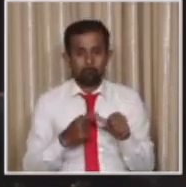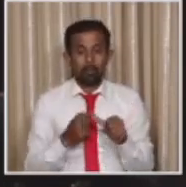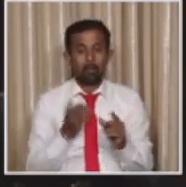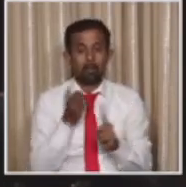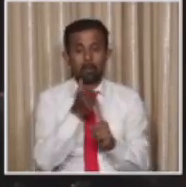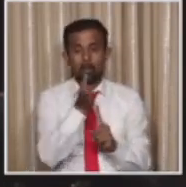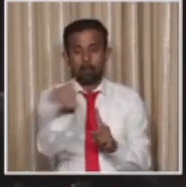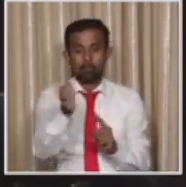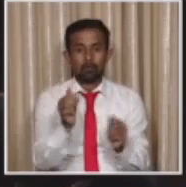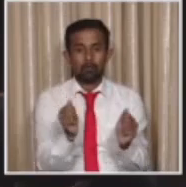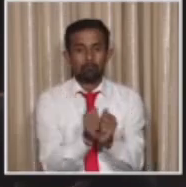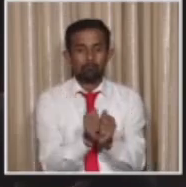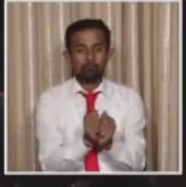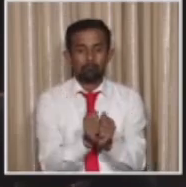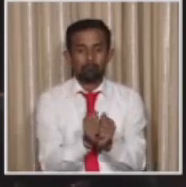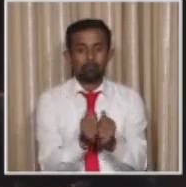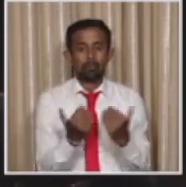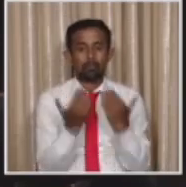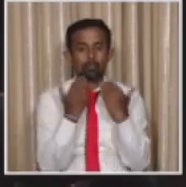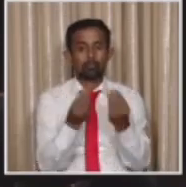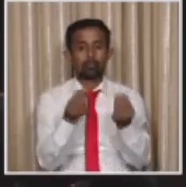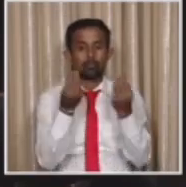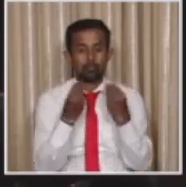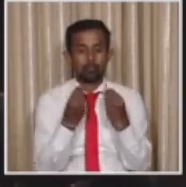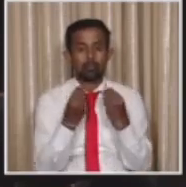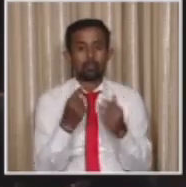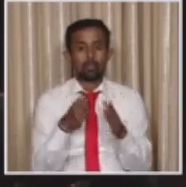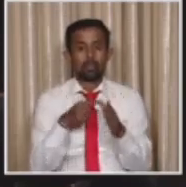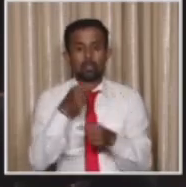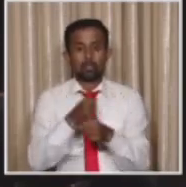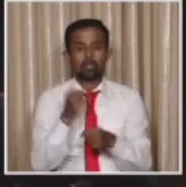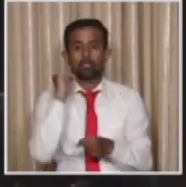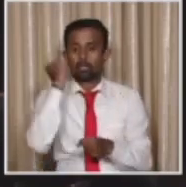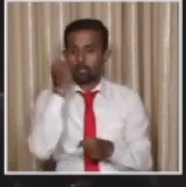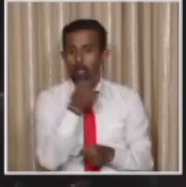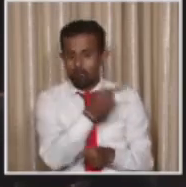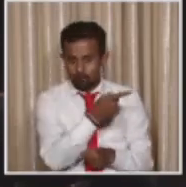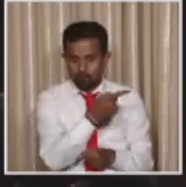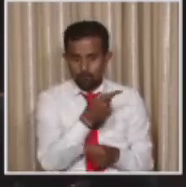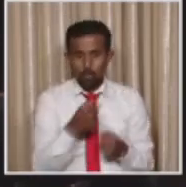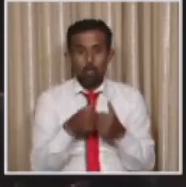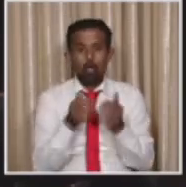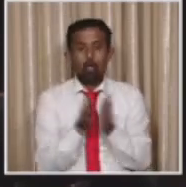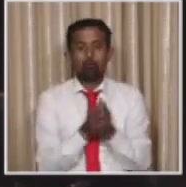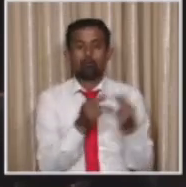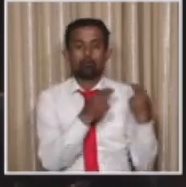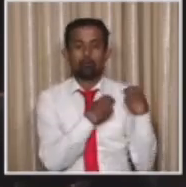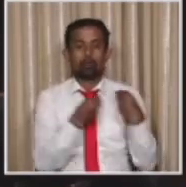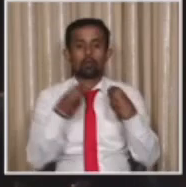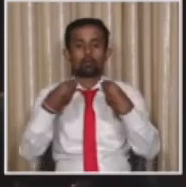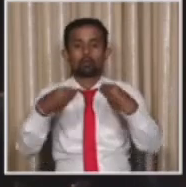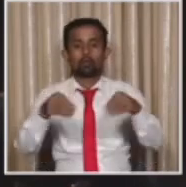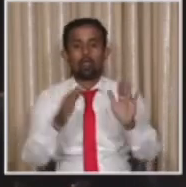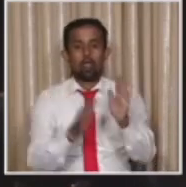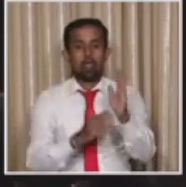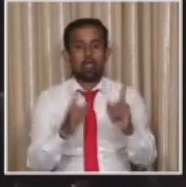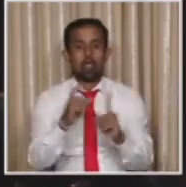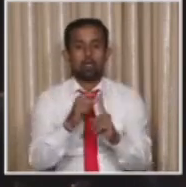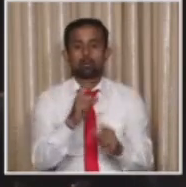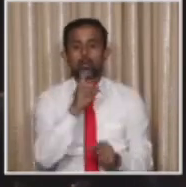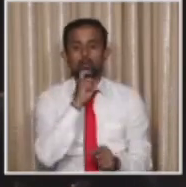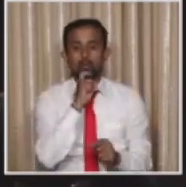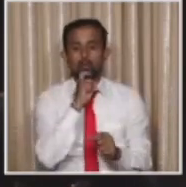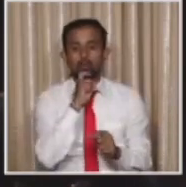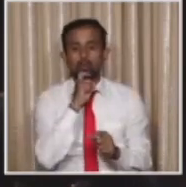තිබිච්ච කාර්යයක්. ඒකට උපදෙස් දෙන්න තමයි නීතිපතිවරයා ඉන්නේ. හැබැයි ඒ මුළු බරම දානවා අධිකරණමත්තුමාට.